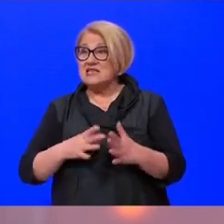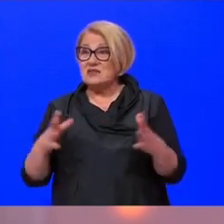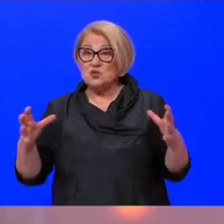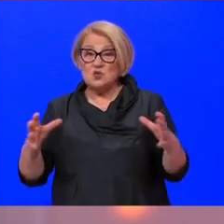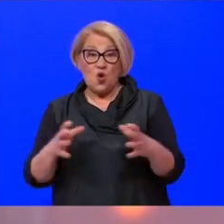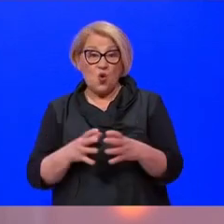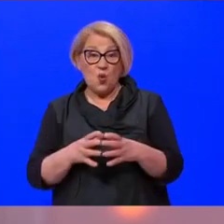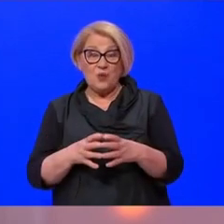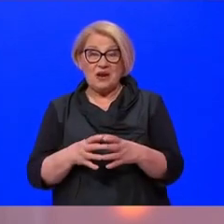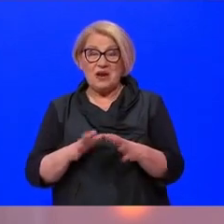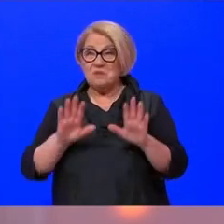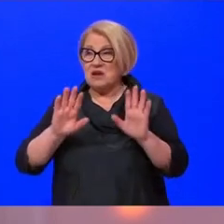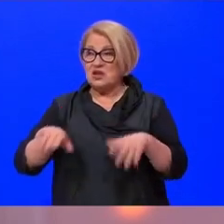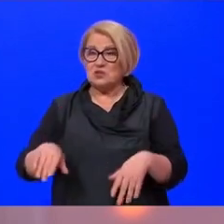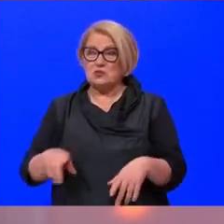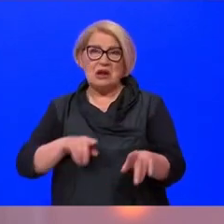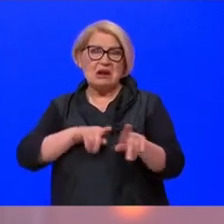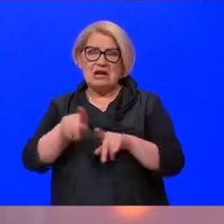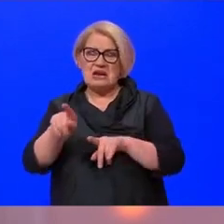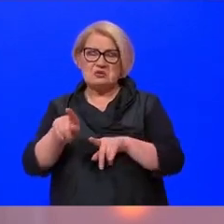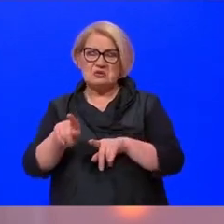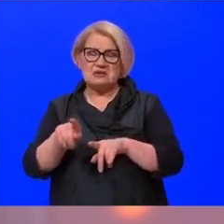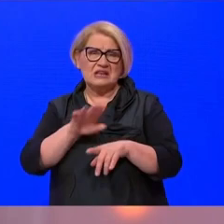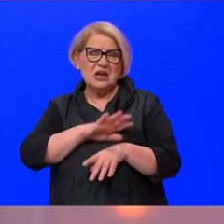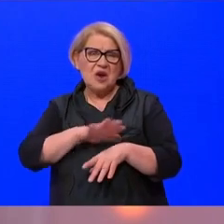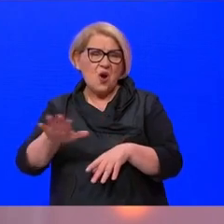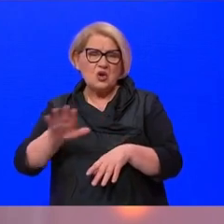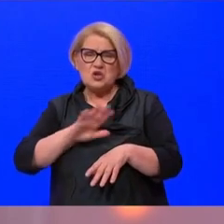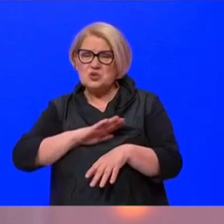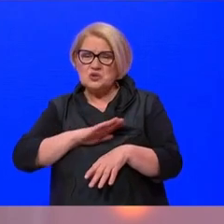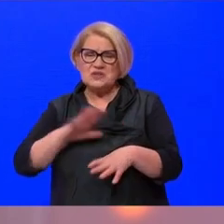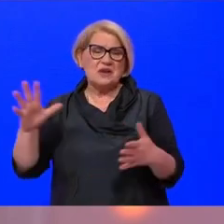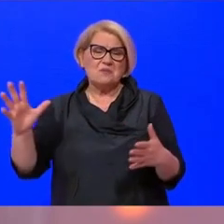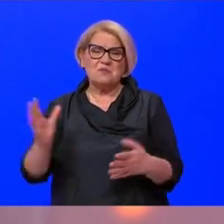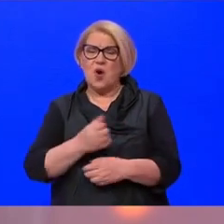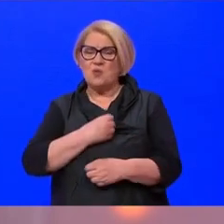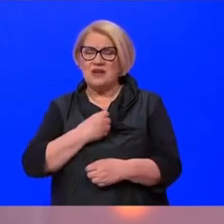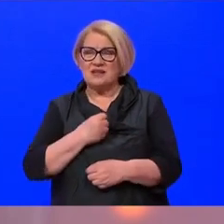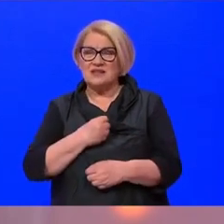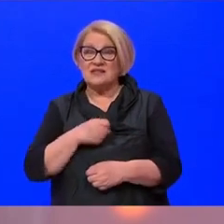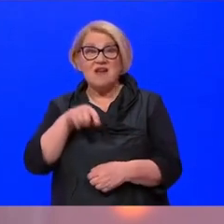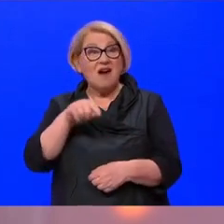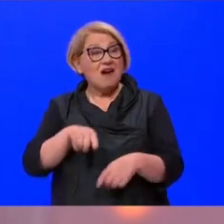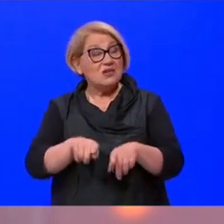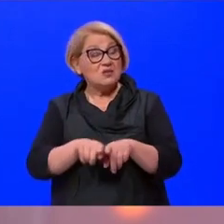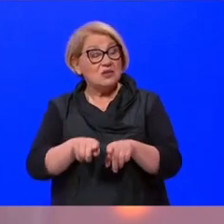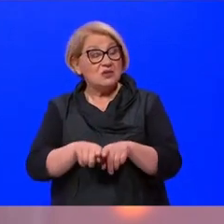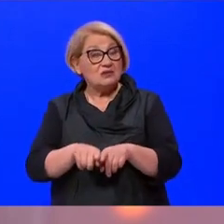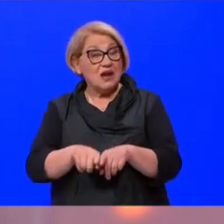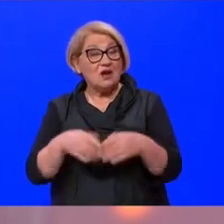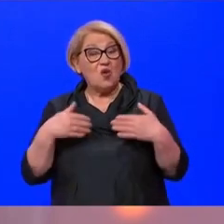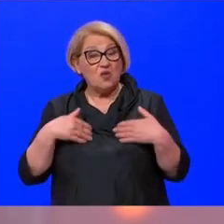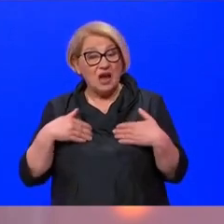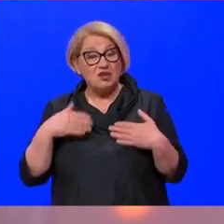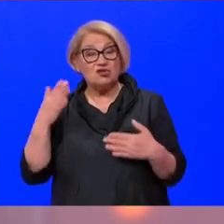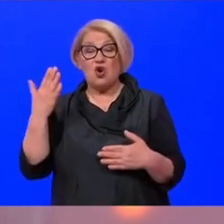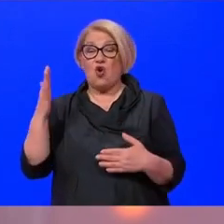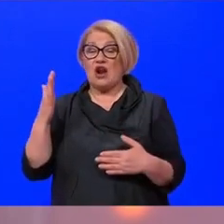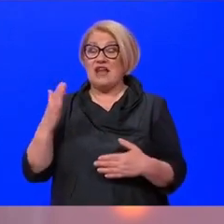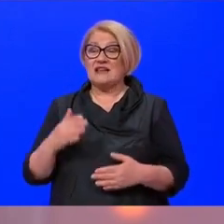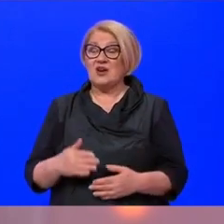okupili. Bez obzira na rezultat, oni su pobjednici, ali zapravo su i naše ogledalo. Dakle, stvara se